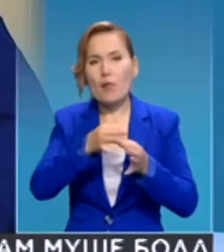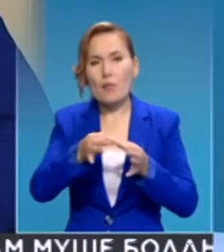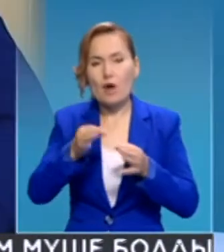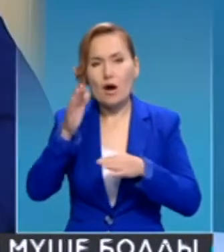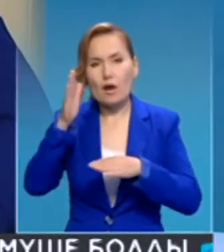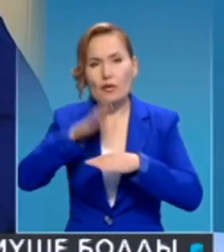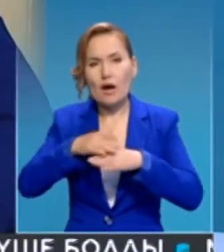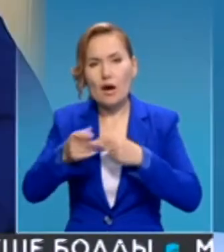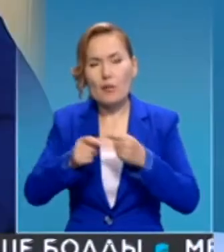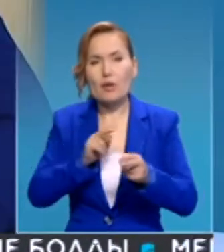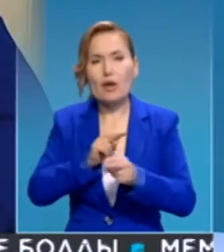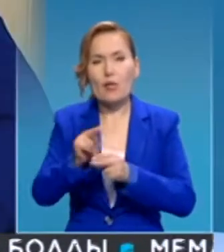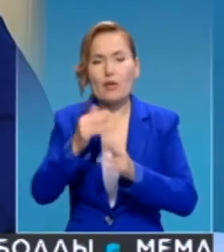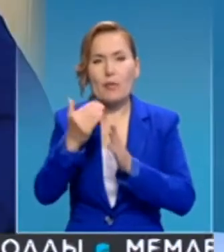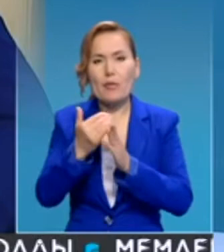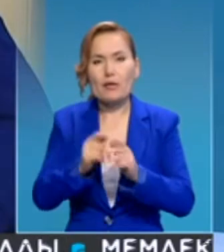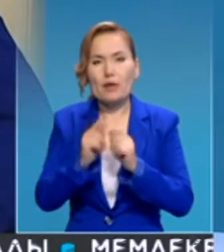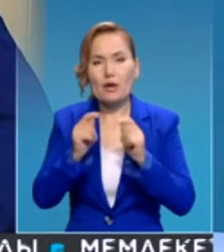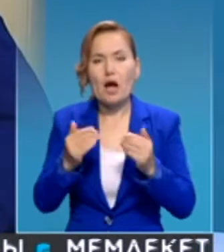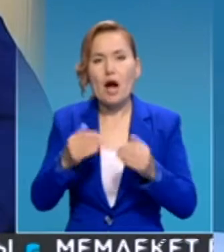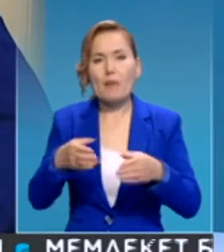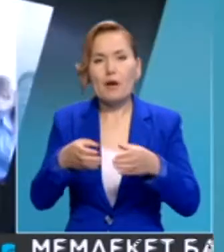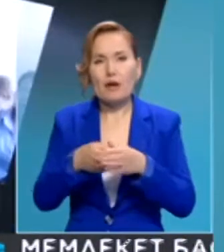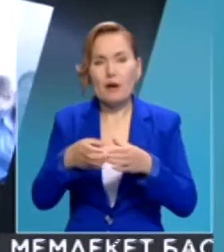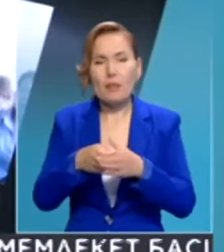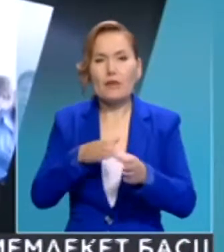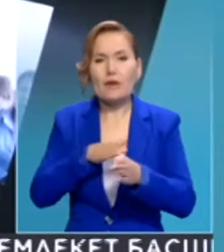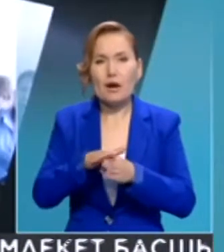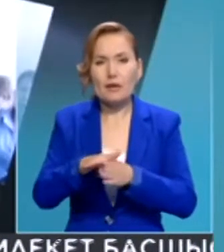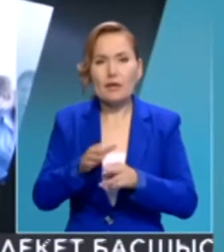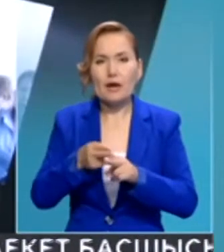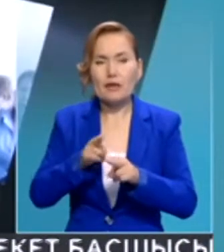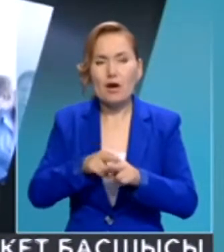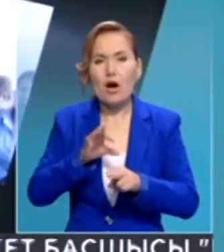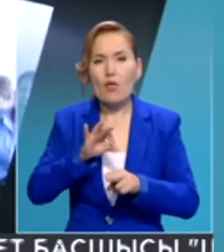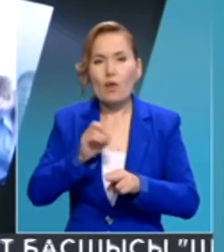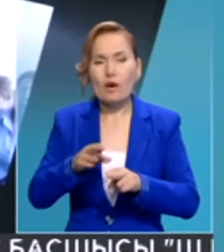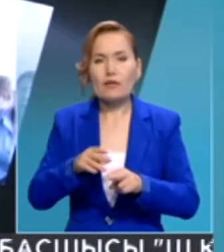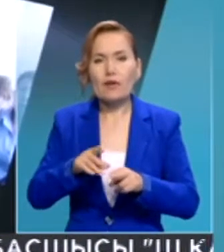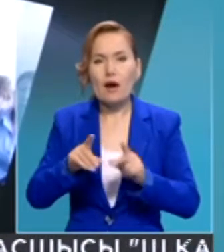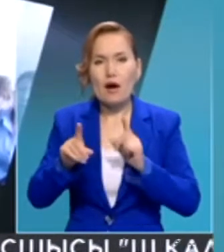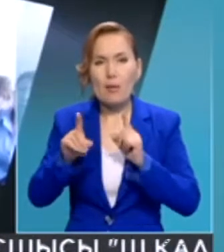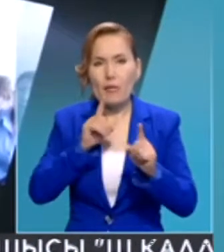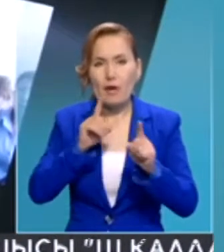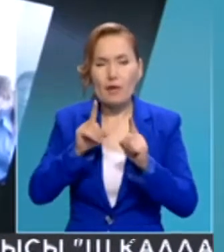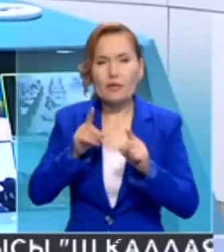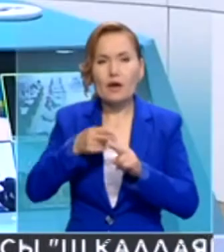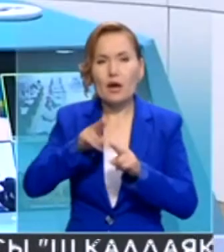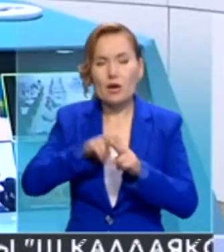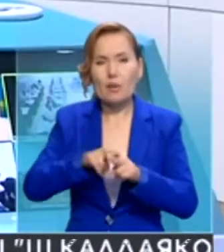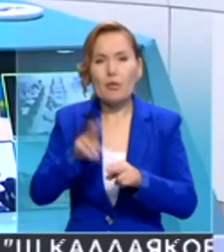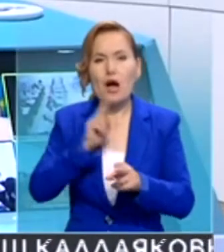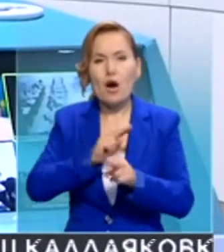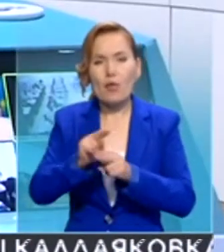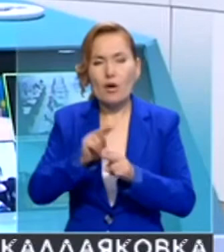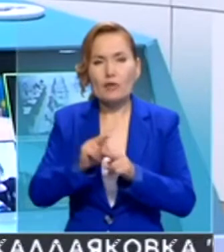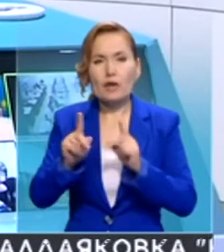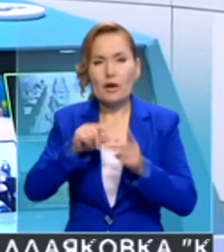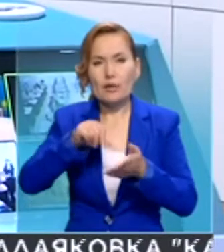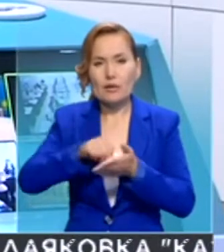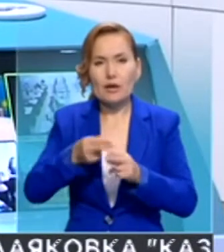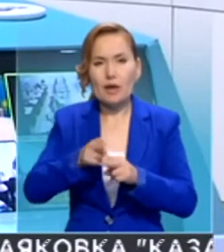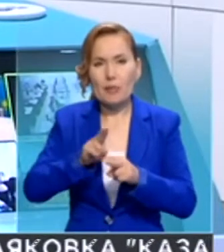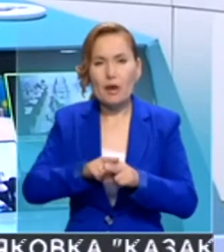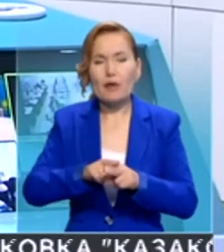әкімдерін оқыту бағдарламасын бастады. Бүгін партияның атқарушы хатшысы Асхат Оралов бейнеконференция байланысы арқылы оқыту семинарына қатысты.